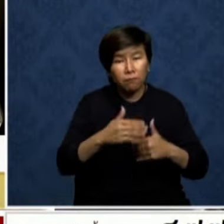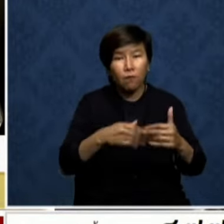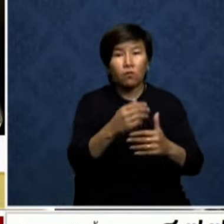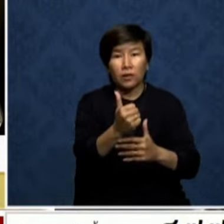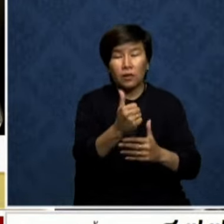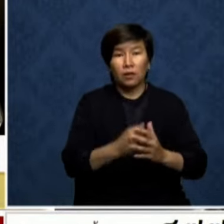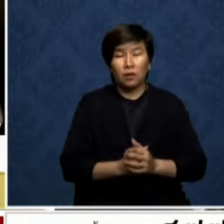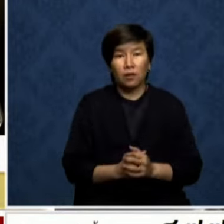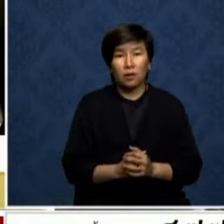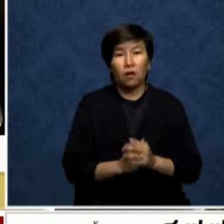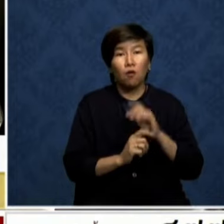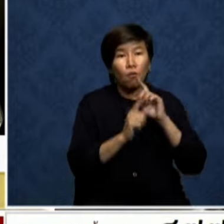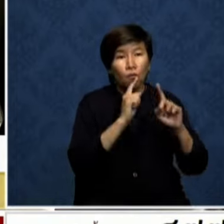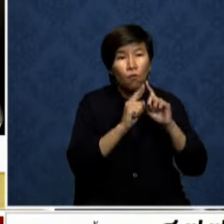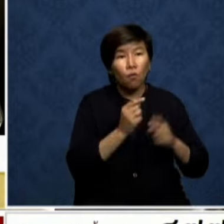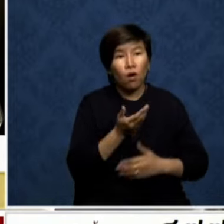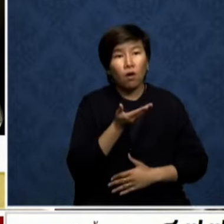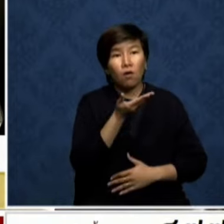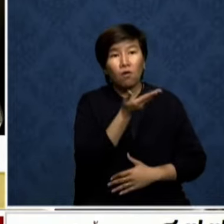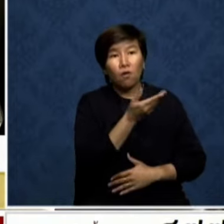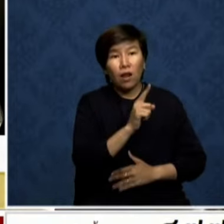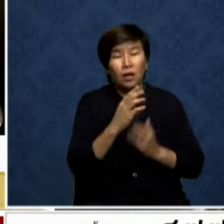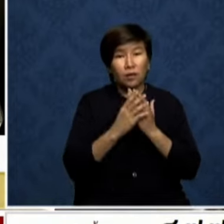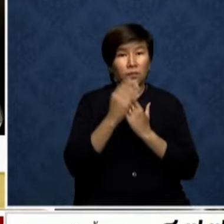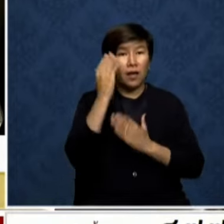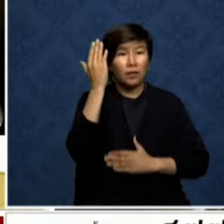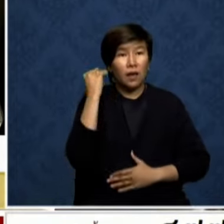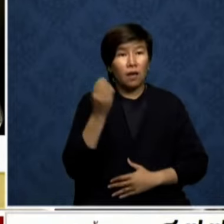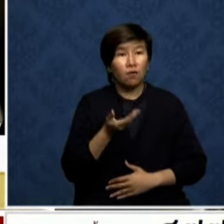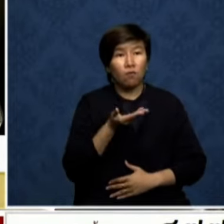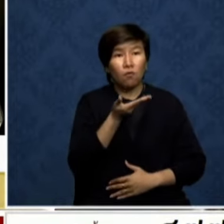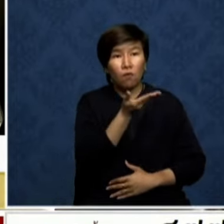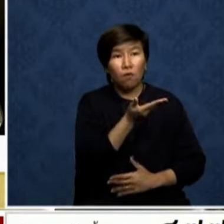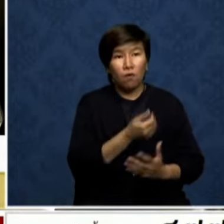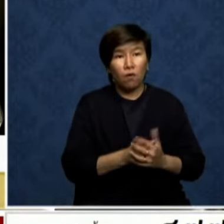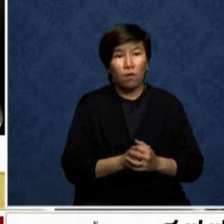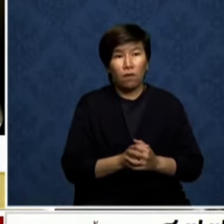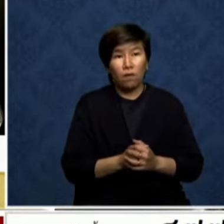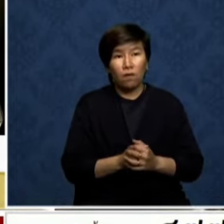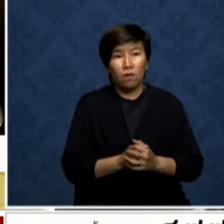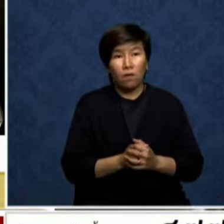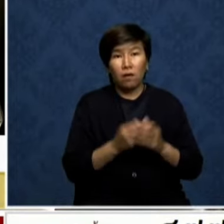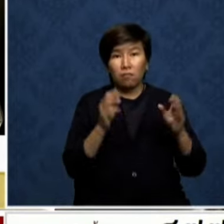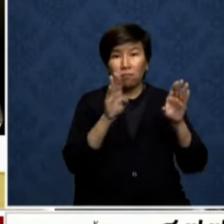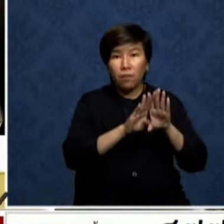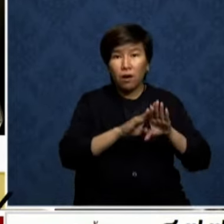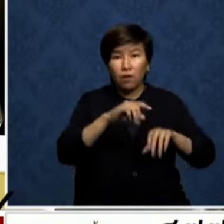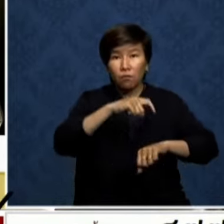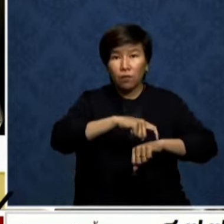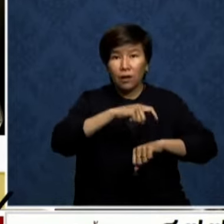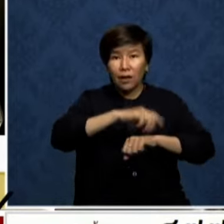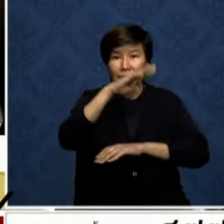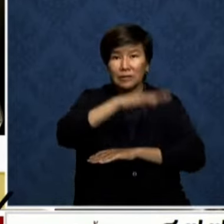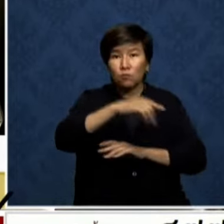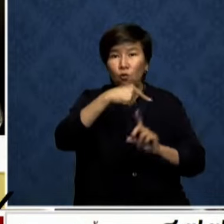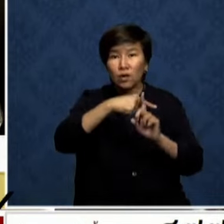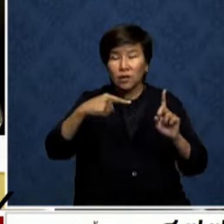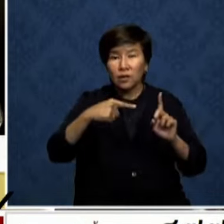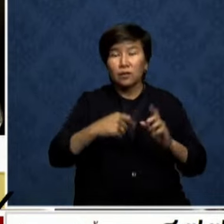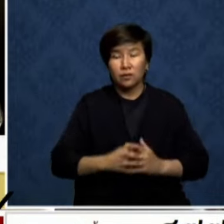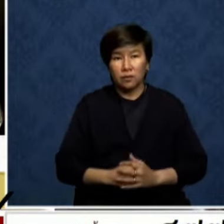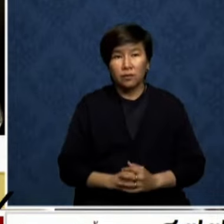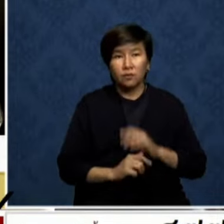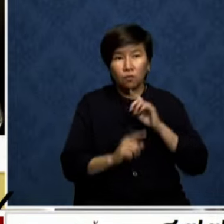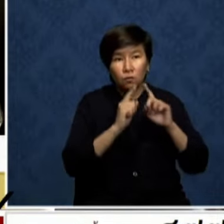การทได้คุยกัท่วิสุ์แล้วกขอในสัดาสทแล้วเราก็ขอไ้ที่จะปประชมกเตร 0. โยพระมาณ